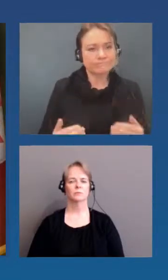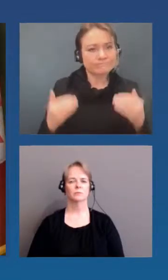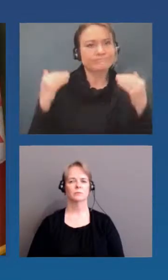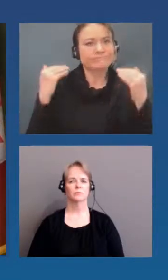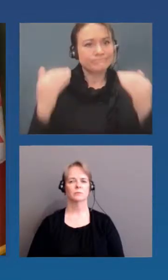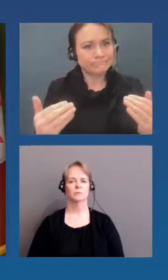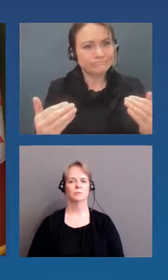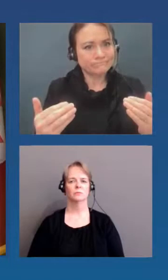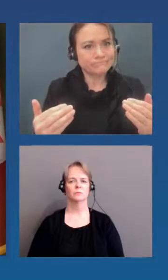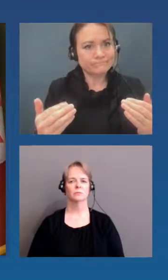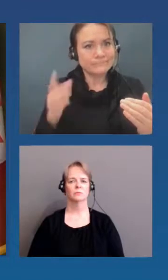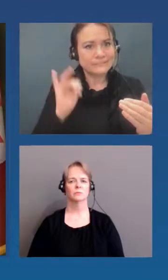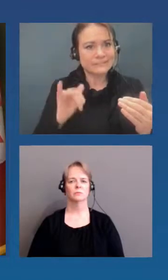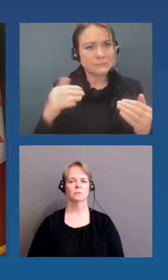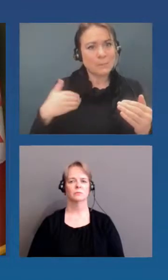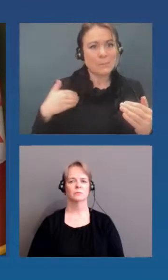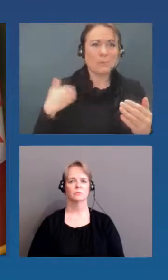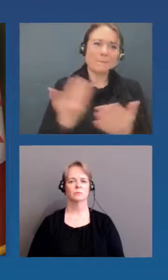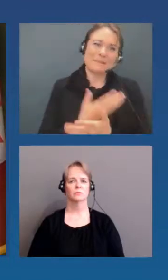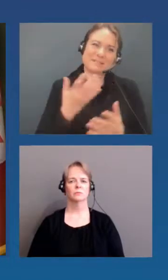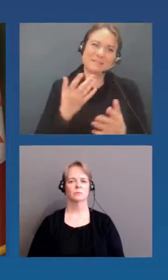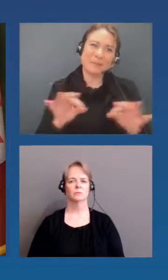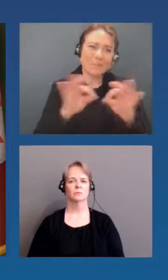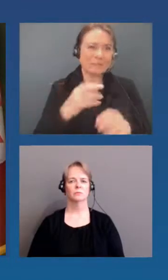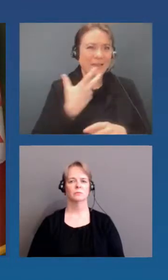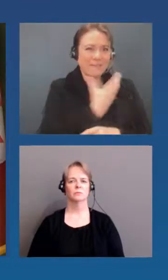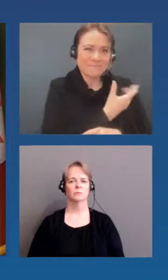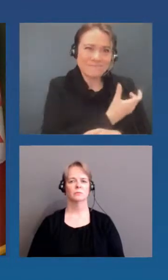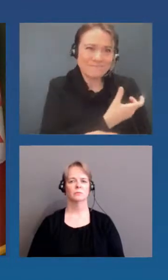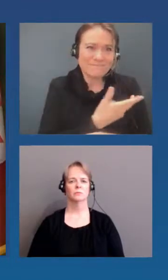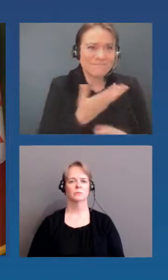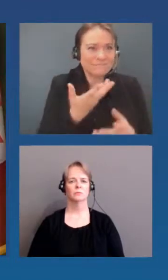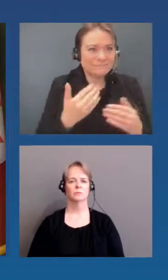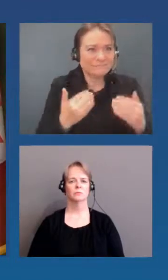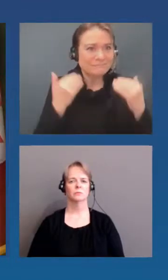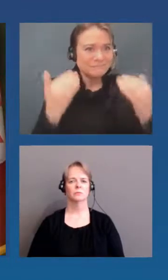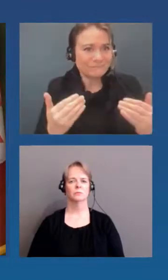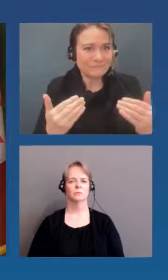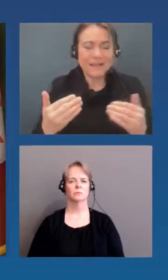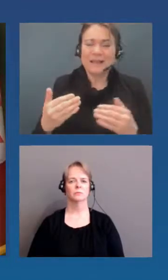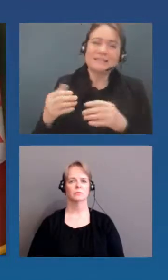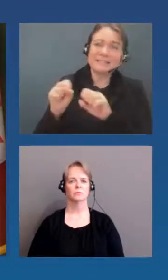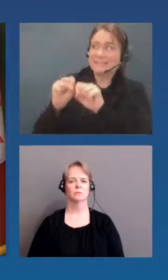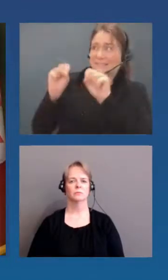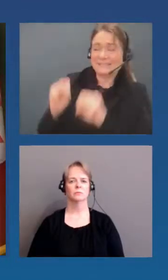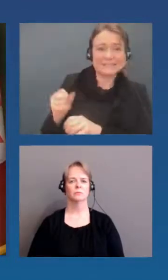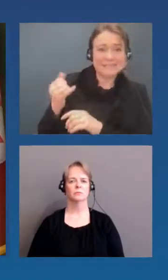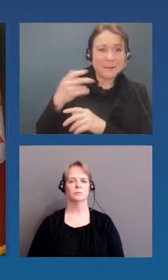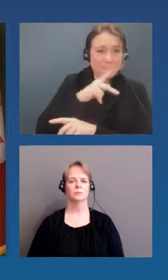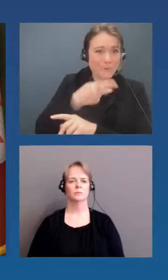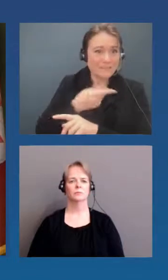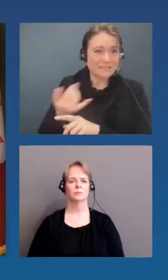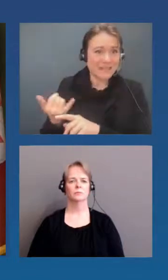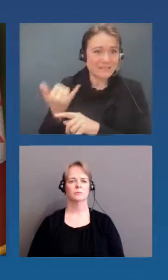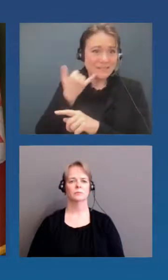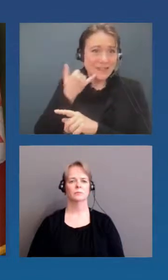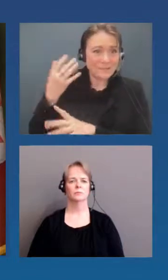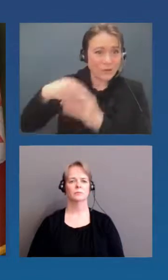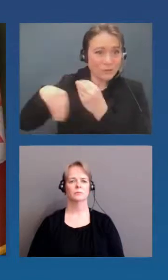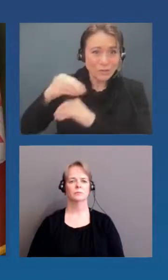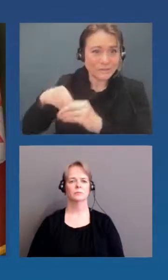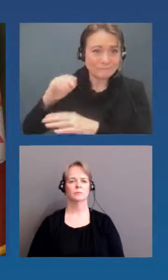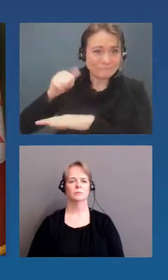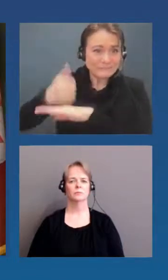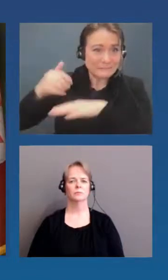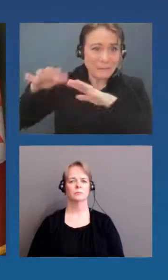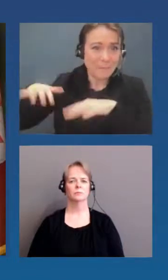vous voulez, parce que c'est important de vacciner ces gens-là, même si le système provincial n'est pas